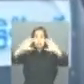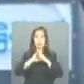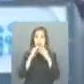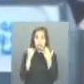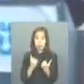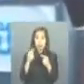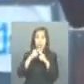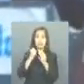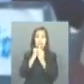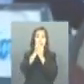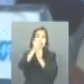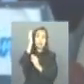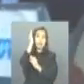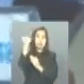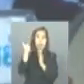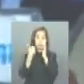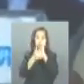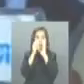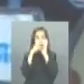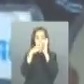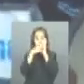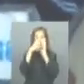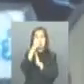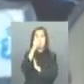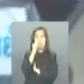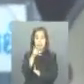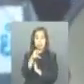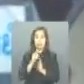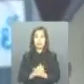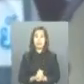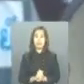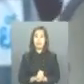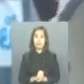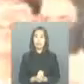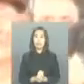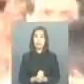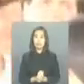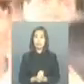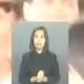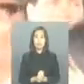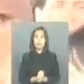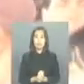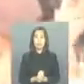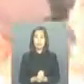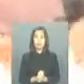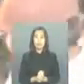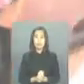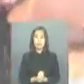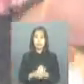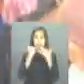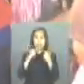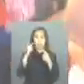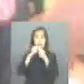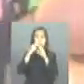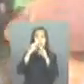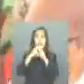ผู้สมัครหาเสียงในจังหวัดอุทัยธานี บริหารไม่เป็นเก่งแต่กู้ ส่วนนายโสพ